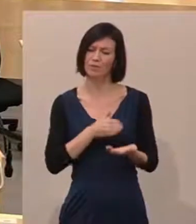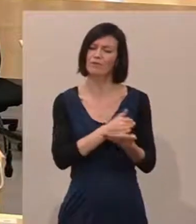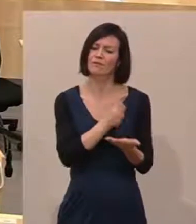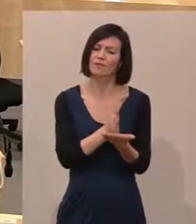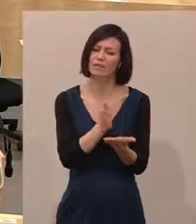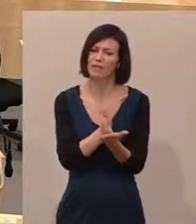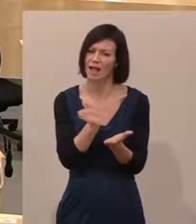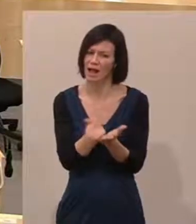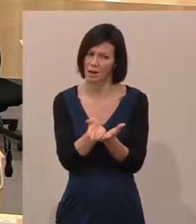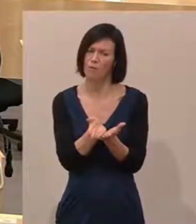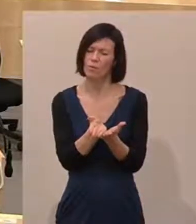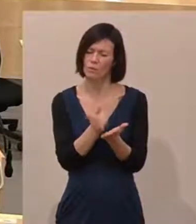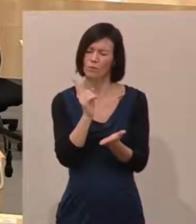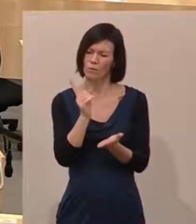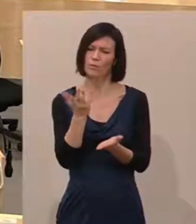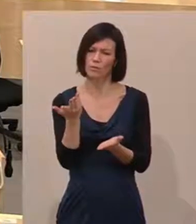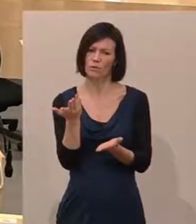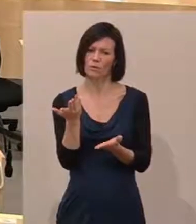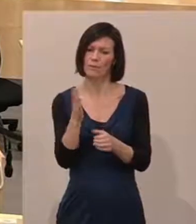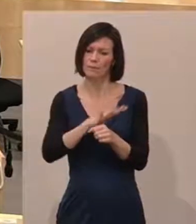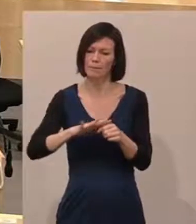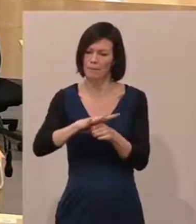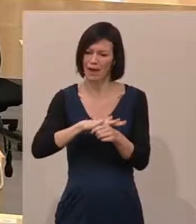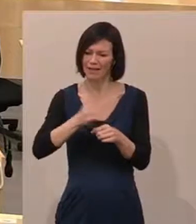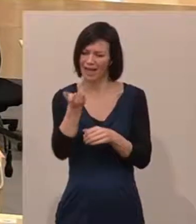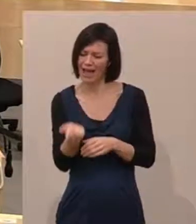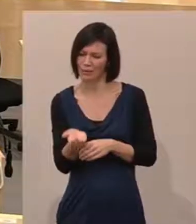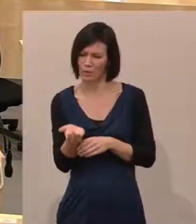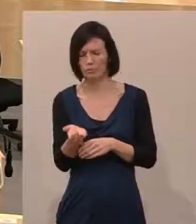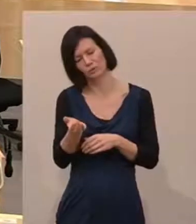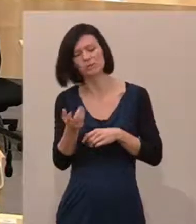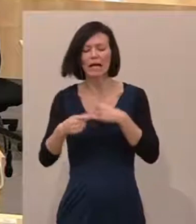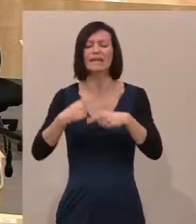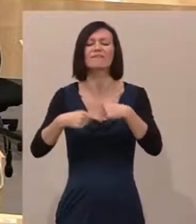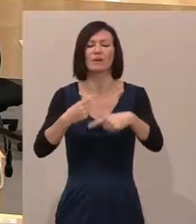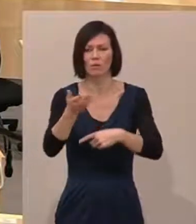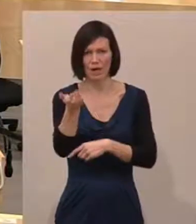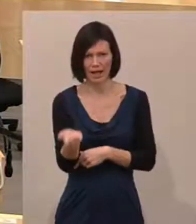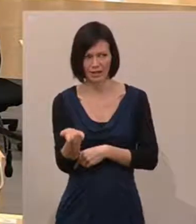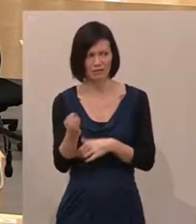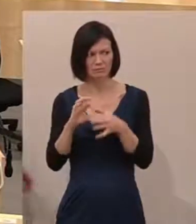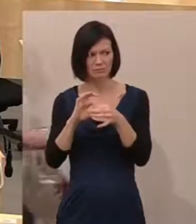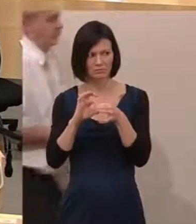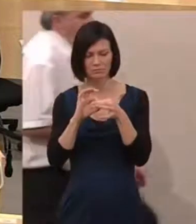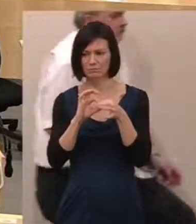Verteilungseffekten im Bereich der Einkommen oder zur Entwicklung der Einkommen nach